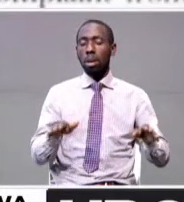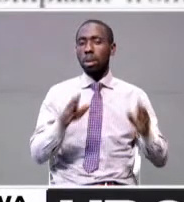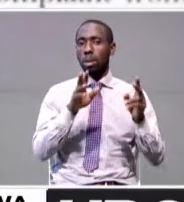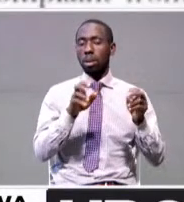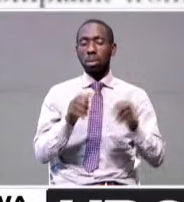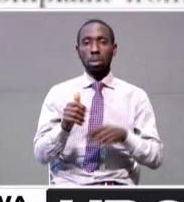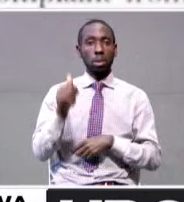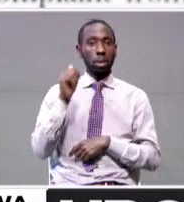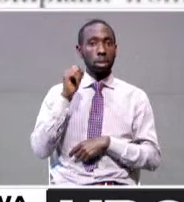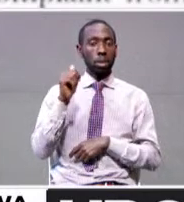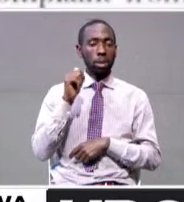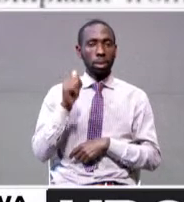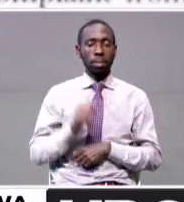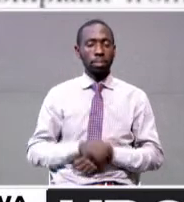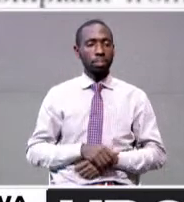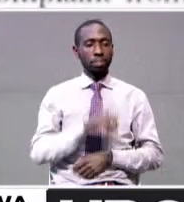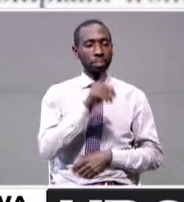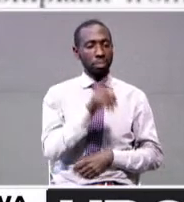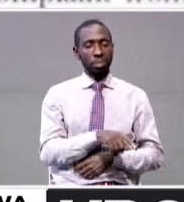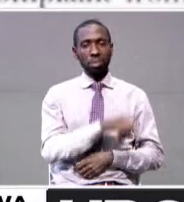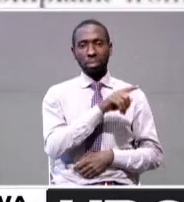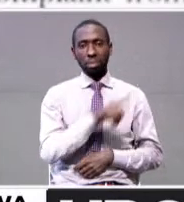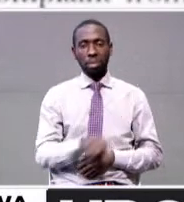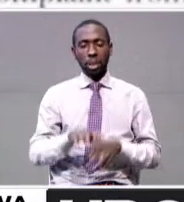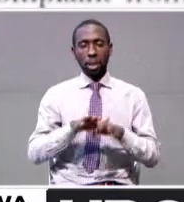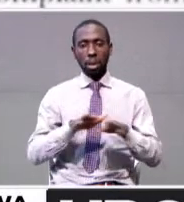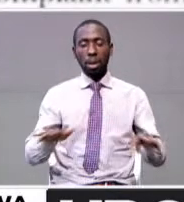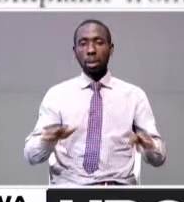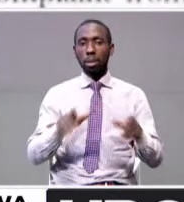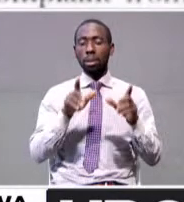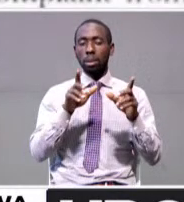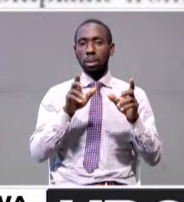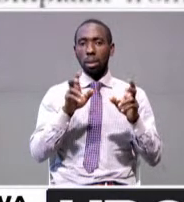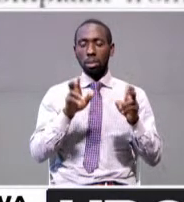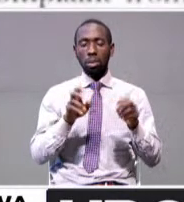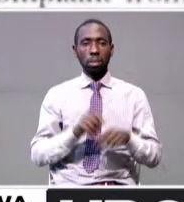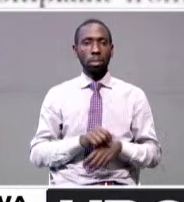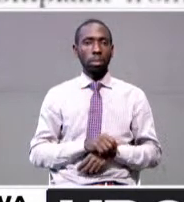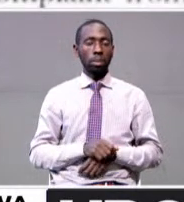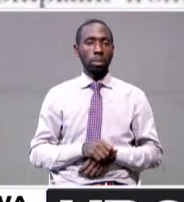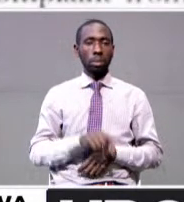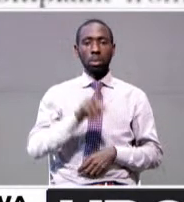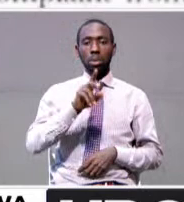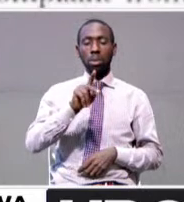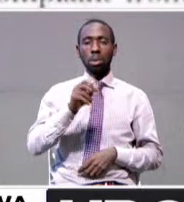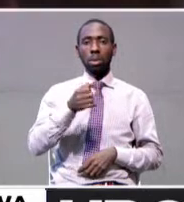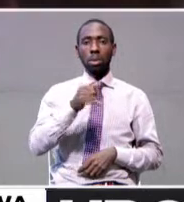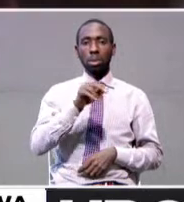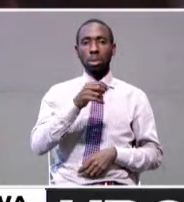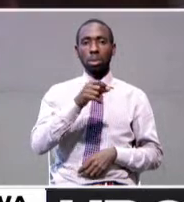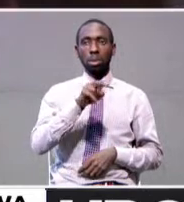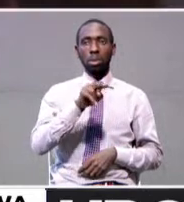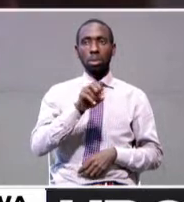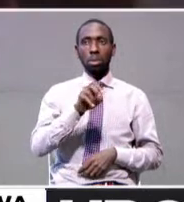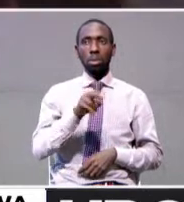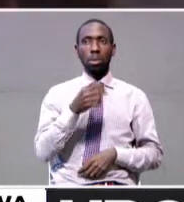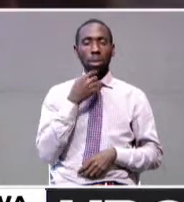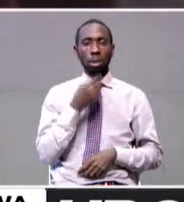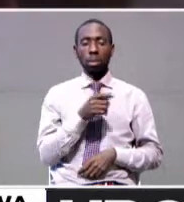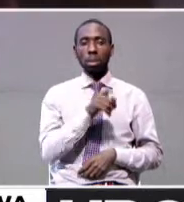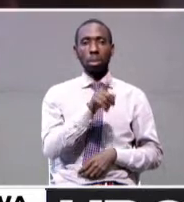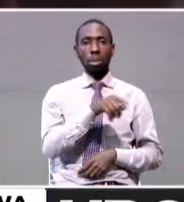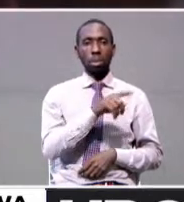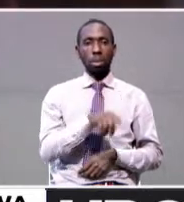gobye mu kibyabwe yasazizzaamu ekyapa kya Ham Kiggundu kye yali yafuna ng'egamba nti kyabadde kicupuli. Naye engeri komisona